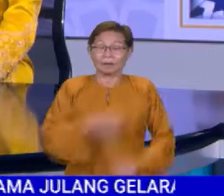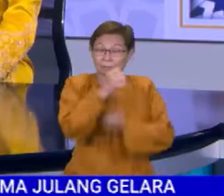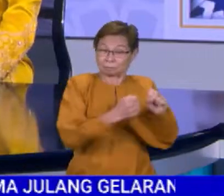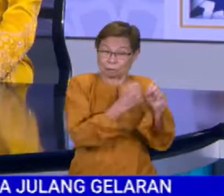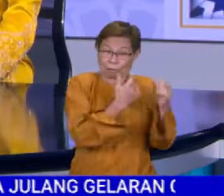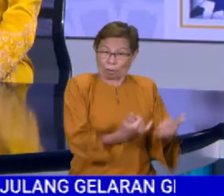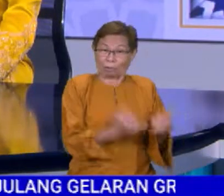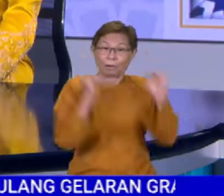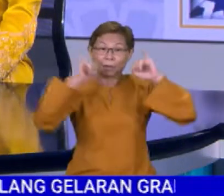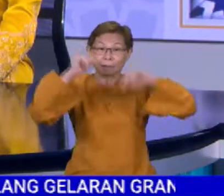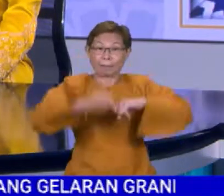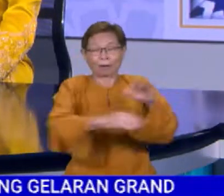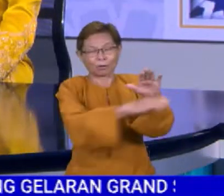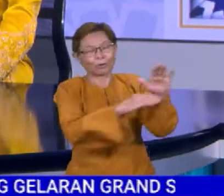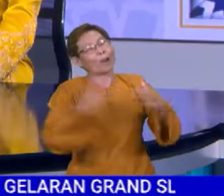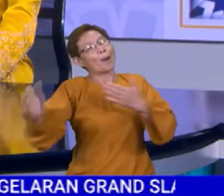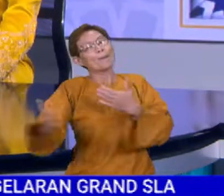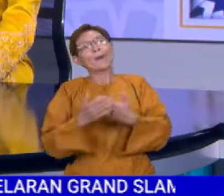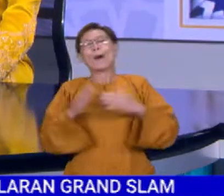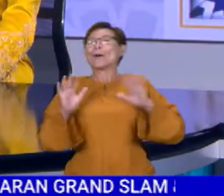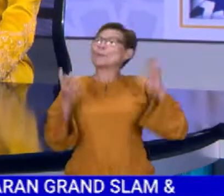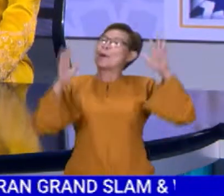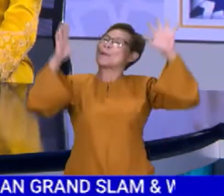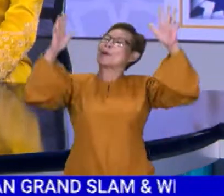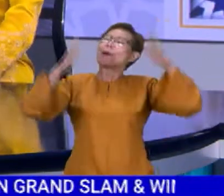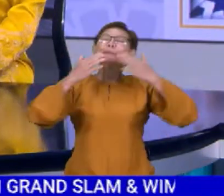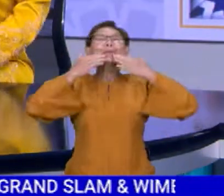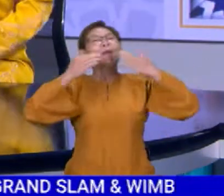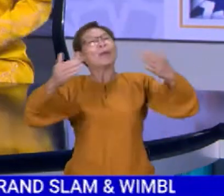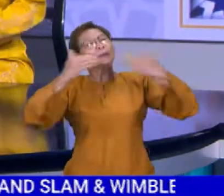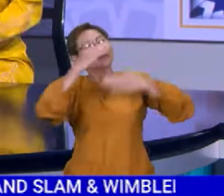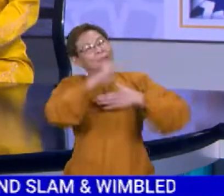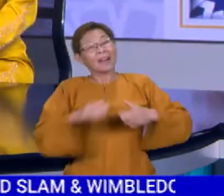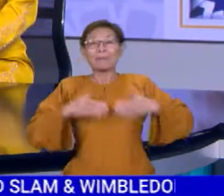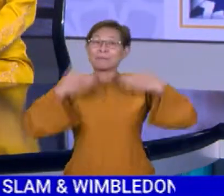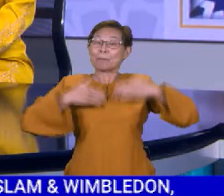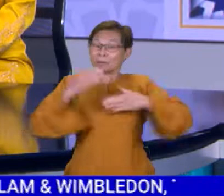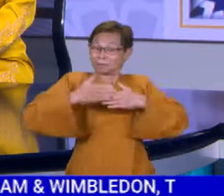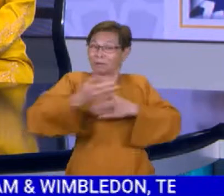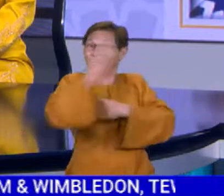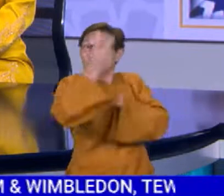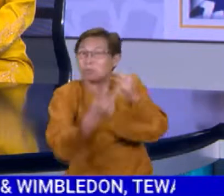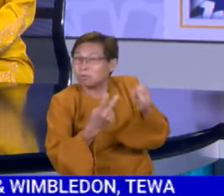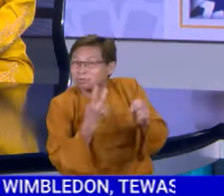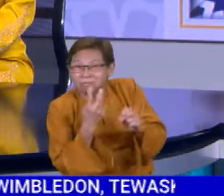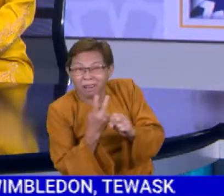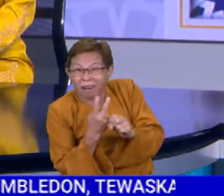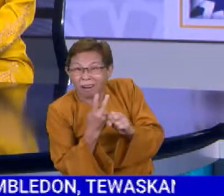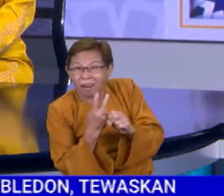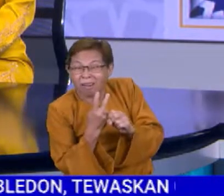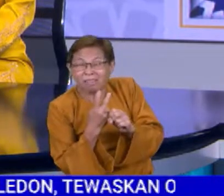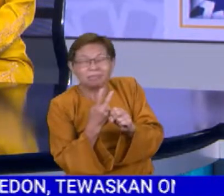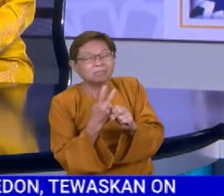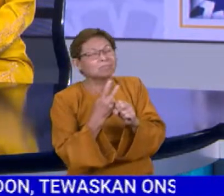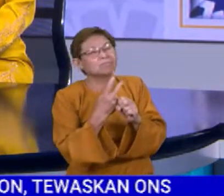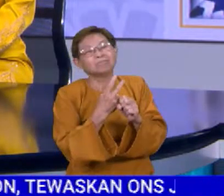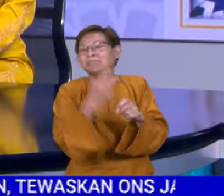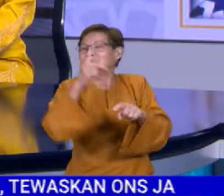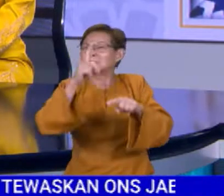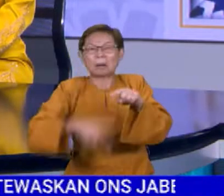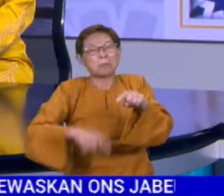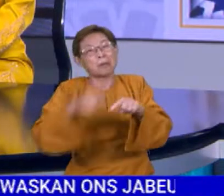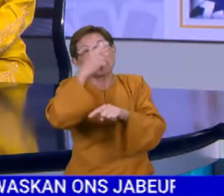tahun ini ibadah korban kembali disambut dengan penuh rasa syukur dan meriah sesudah dua tahun aktiviti itu dihadkan susulan